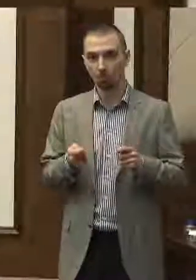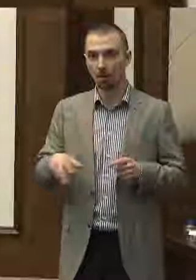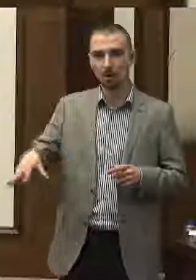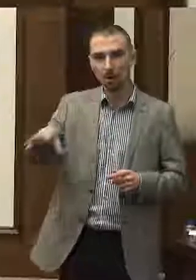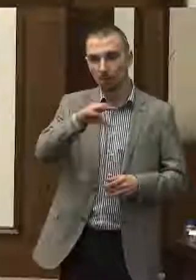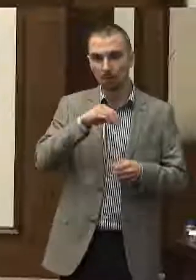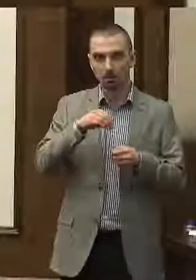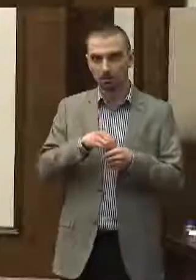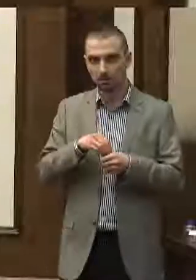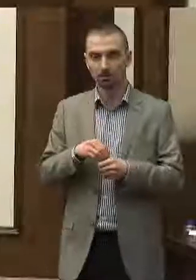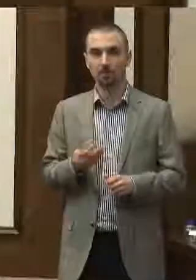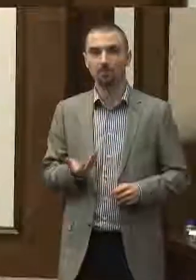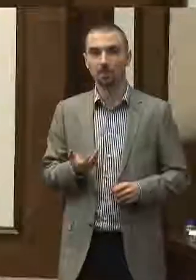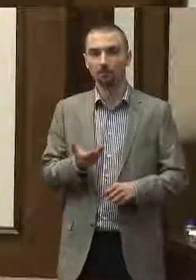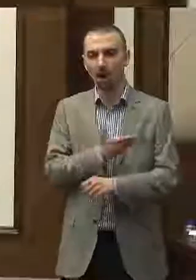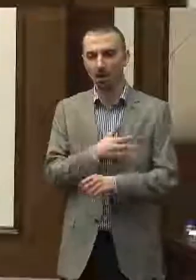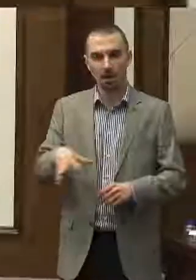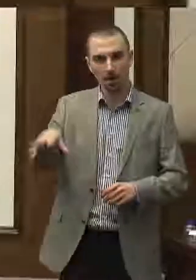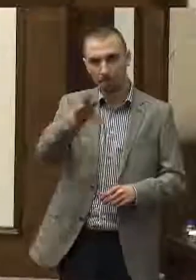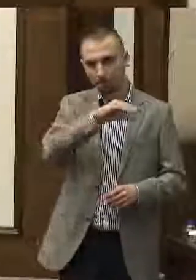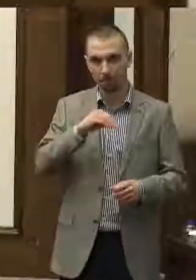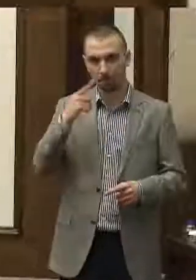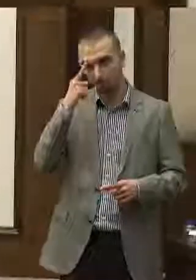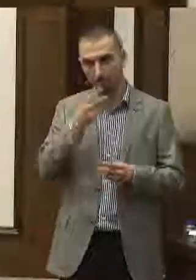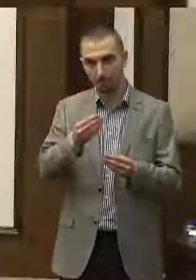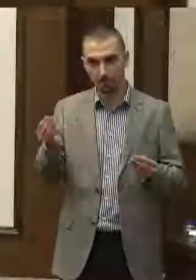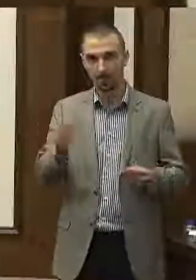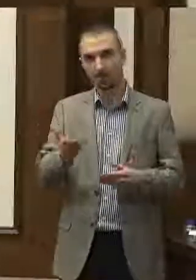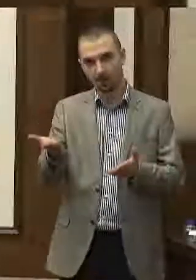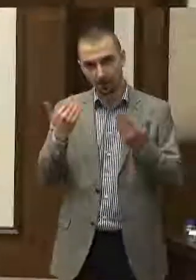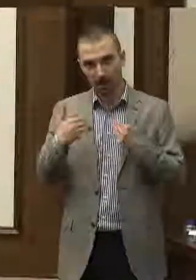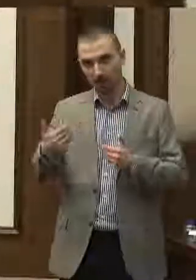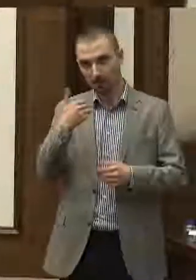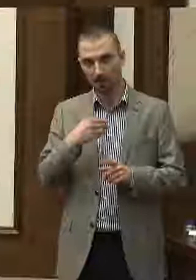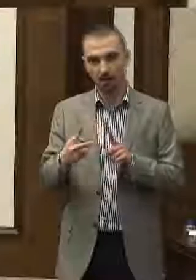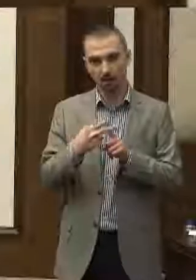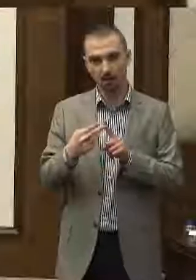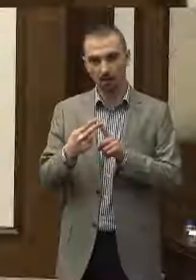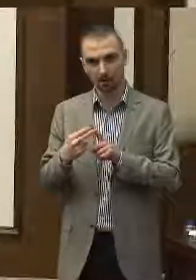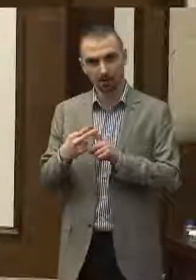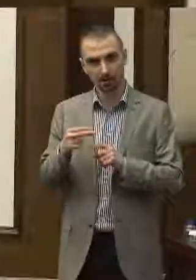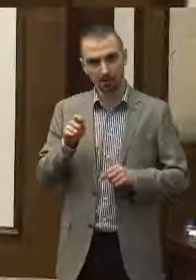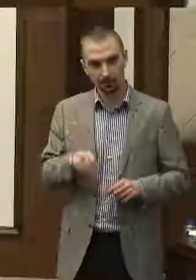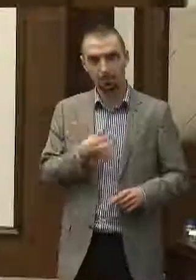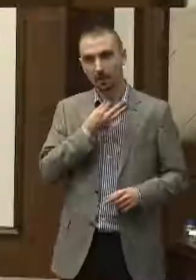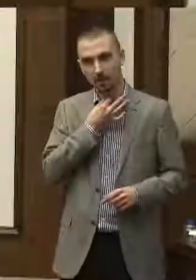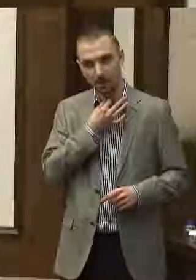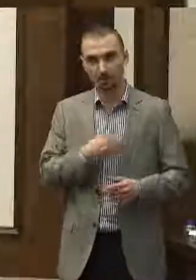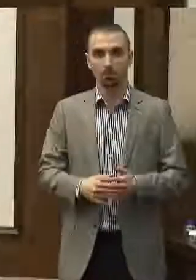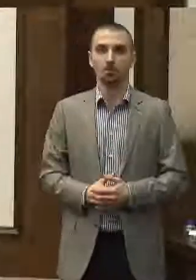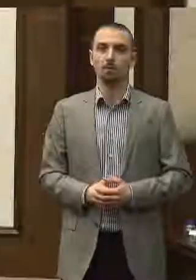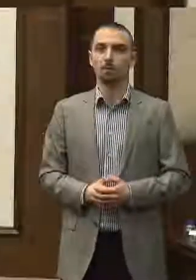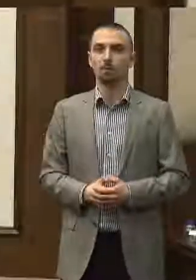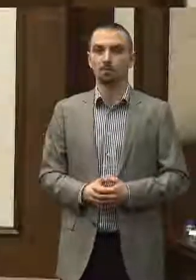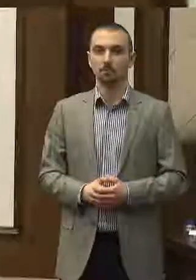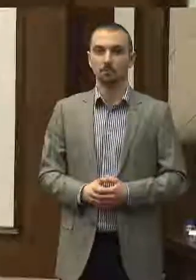bütün bireylerimiz, bütün vatandaşlarımızın buraya gelip sizlerin de birer katkıda bulunmasını gönülden arzu ediyoruz.